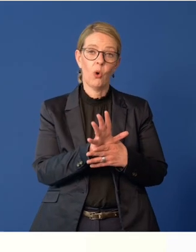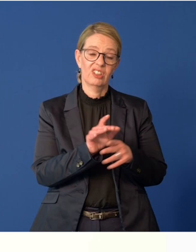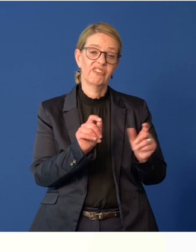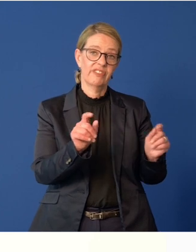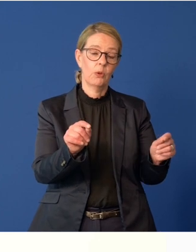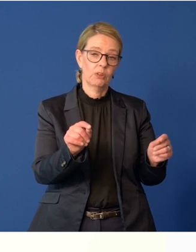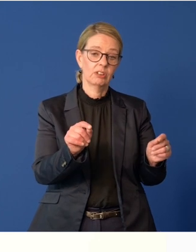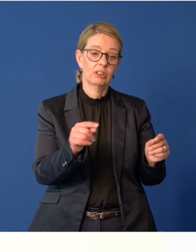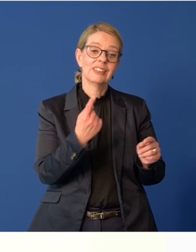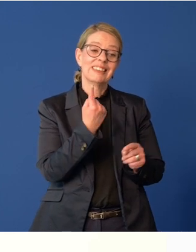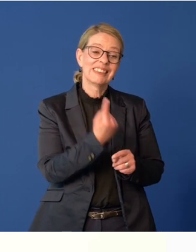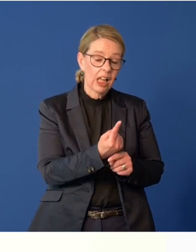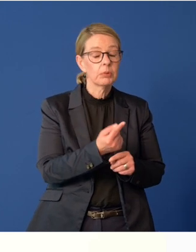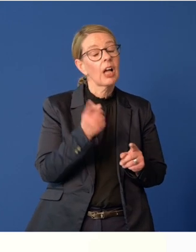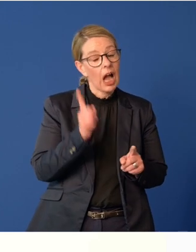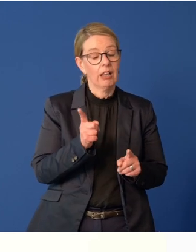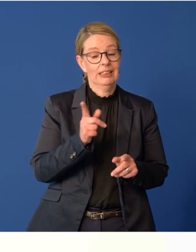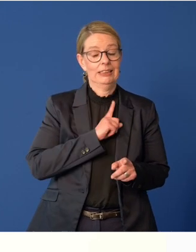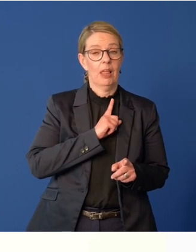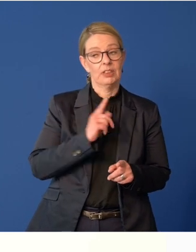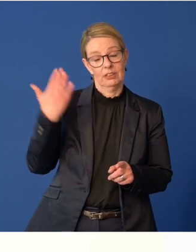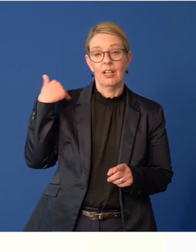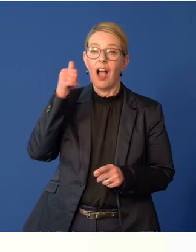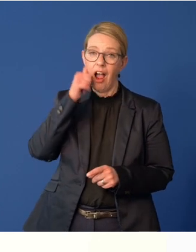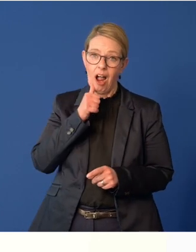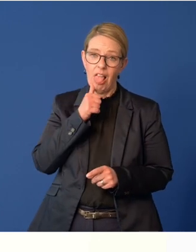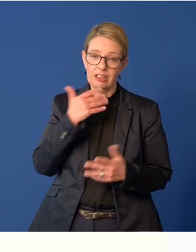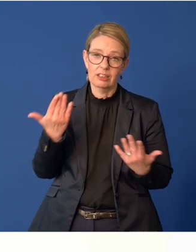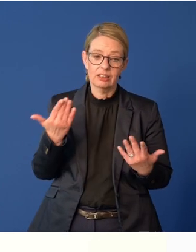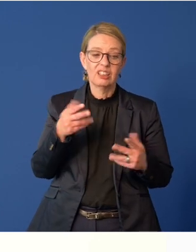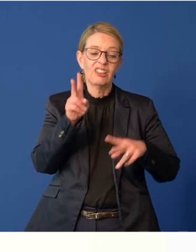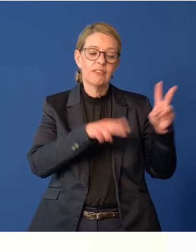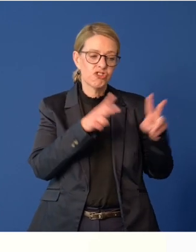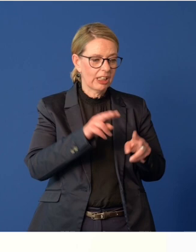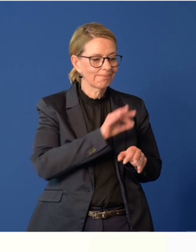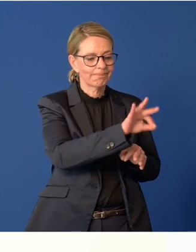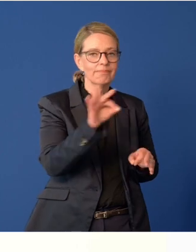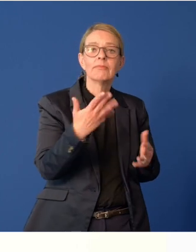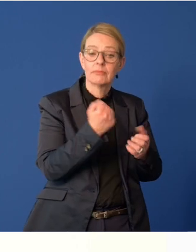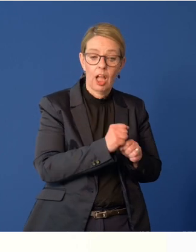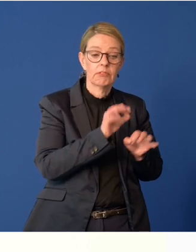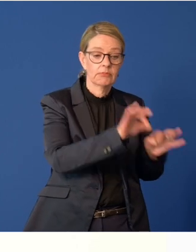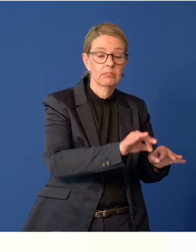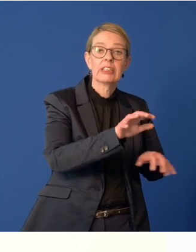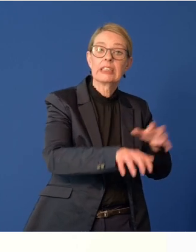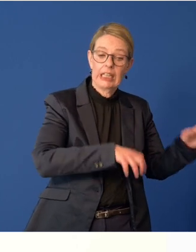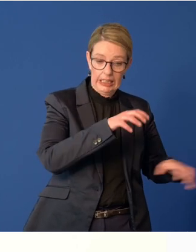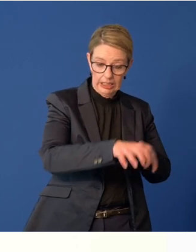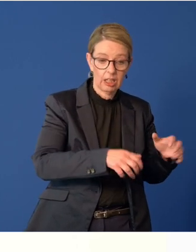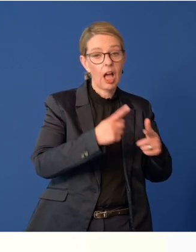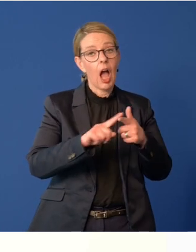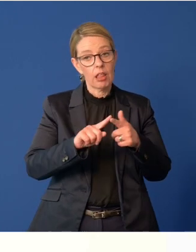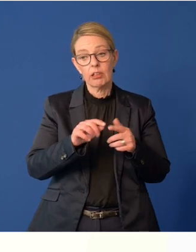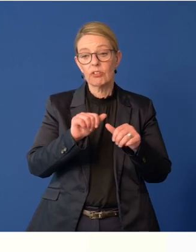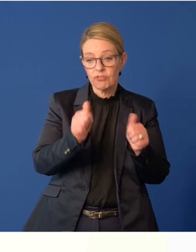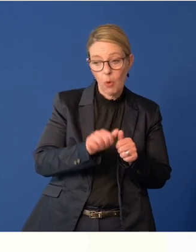Coronaviren sind eine relativ alte Klasse, große Klasse an Viren, die verschiedene Wirte befallen können, also Tiere beispielsweise. Und einige Arten